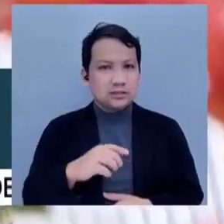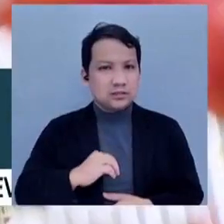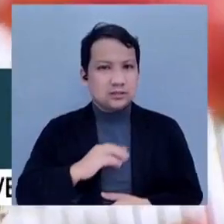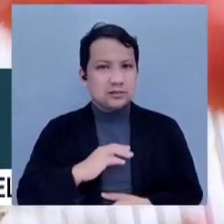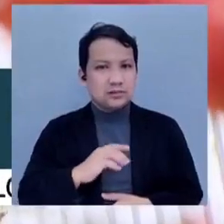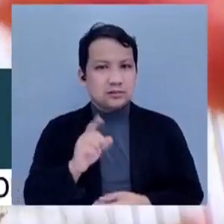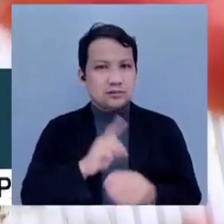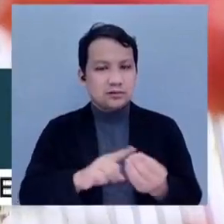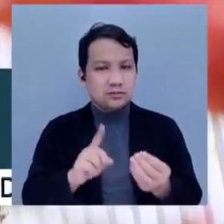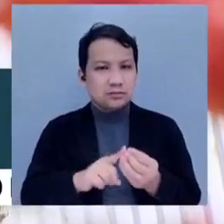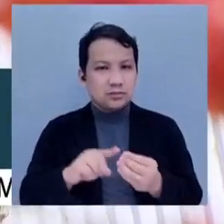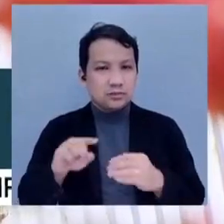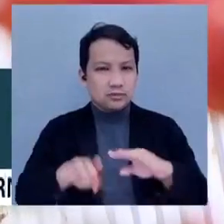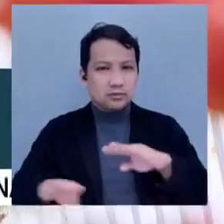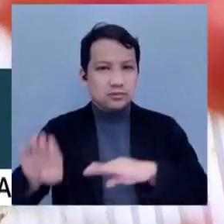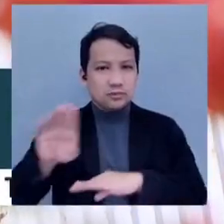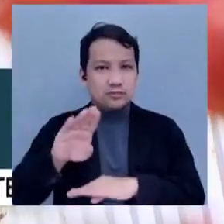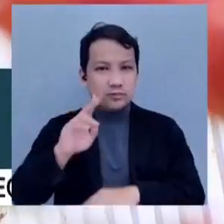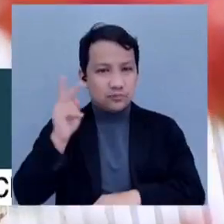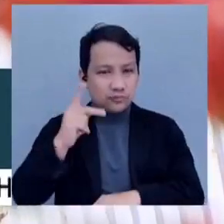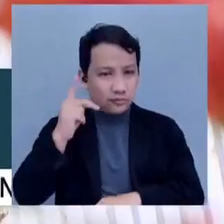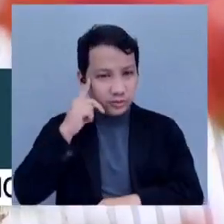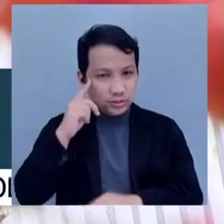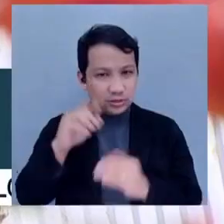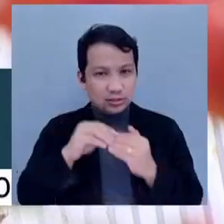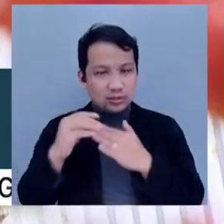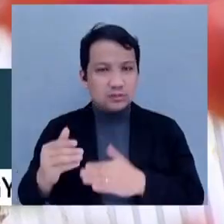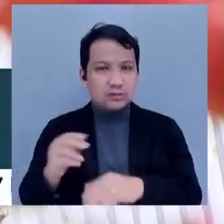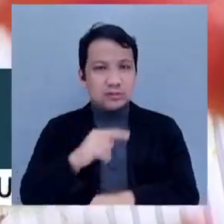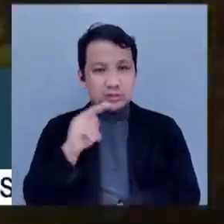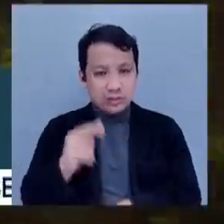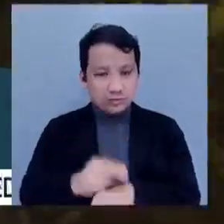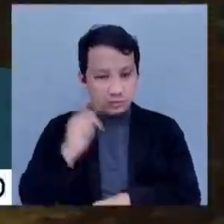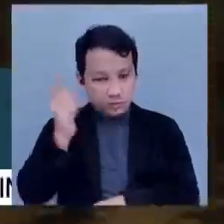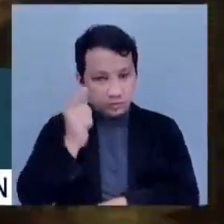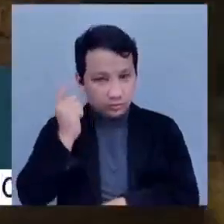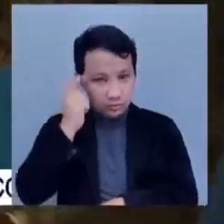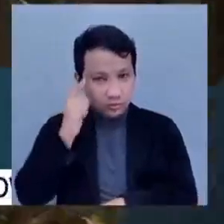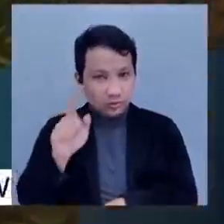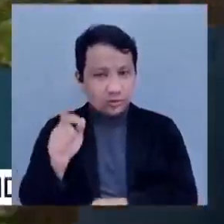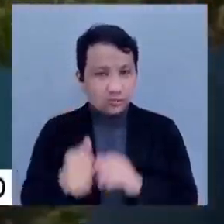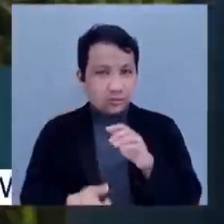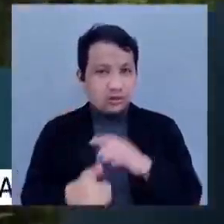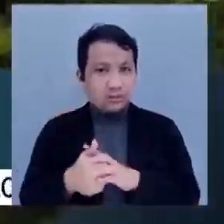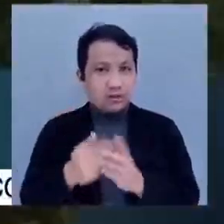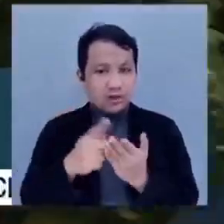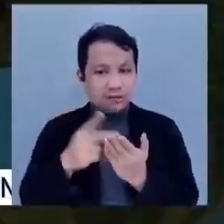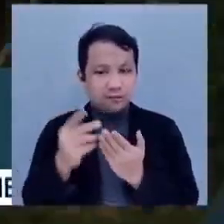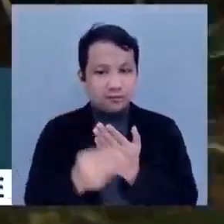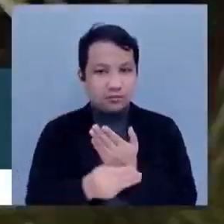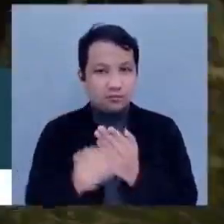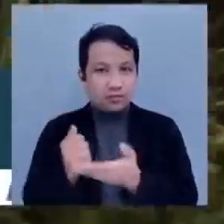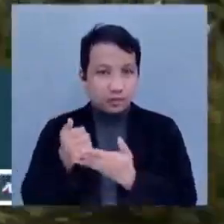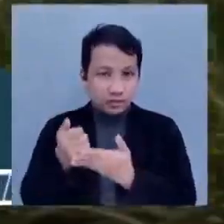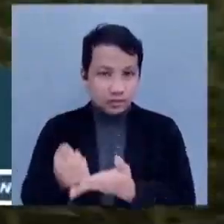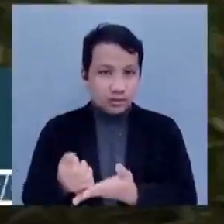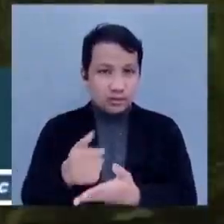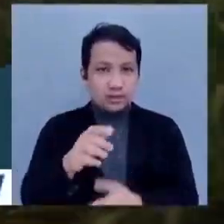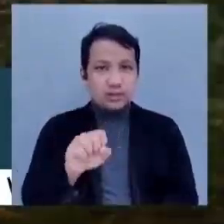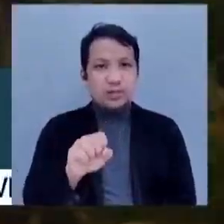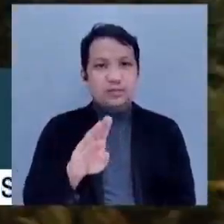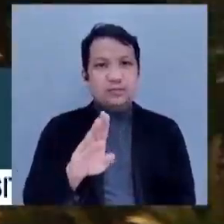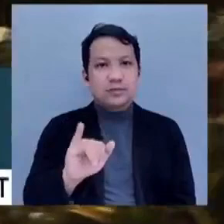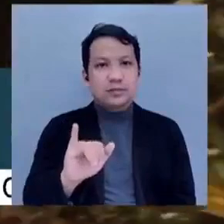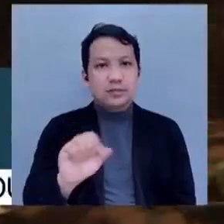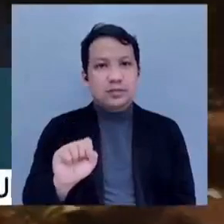del Norte's political leaders, the national government will also come up with programs that would help SBSI members to